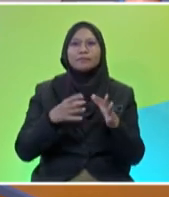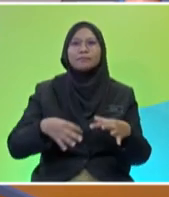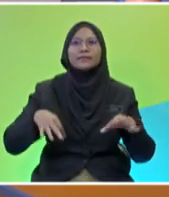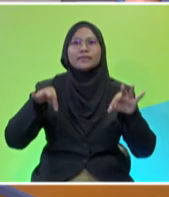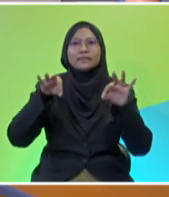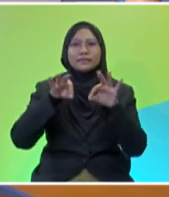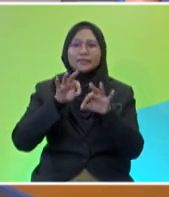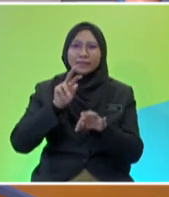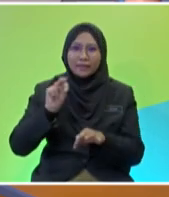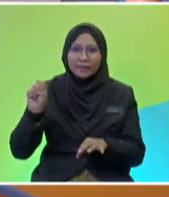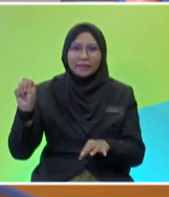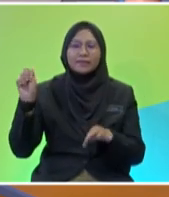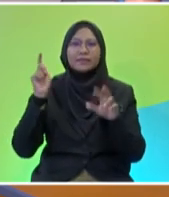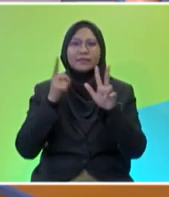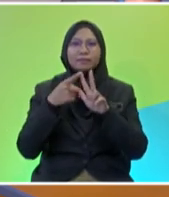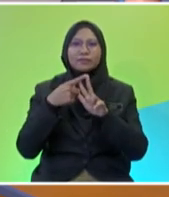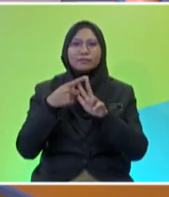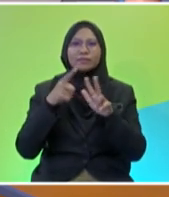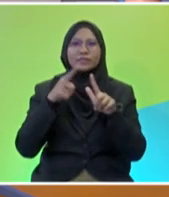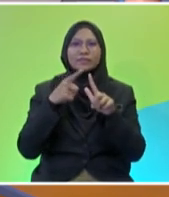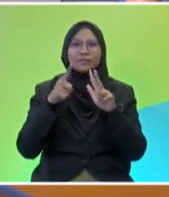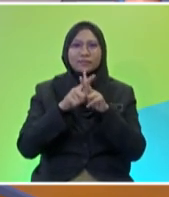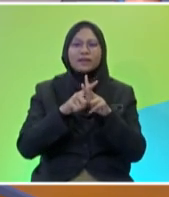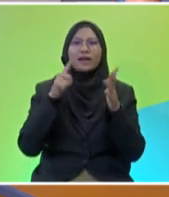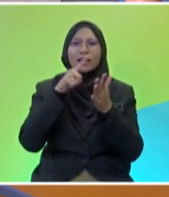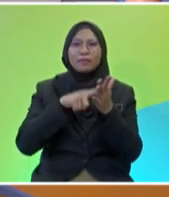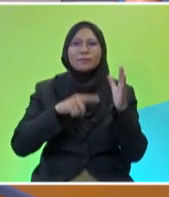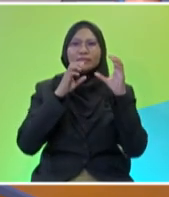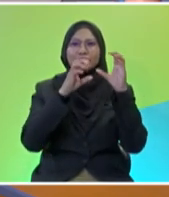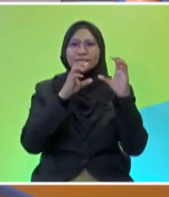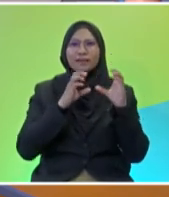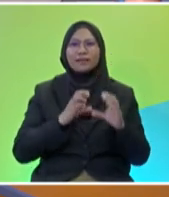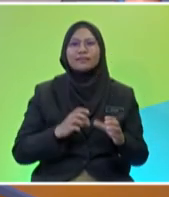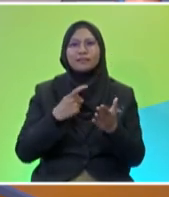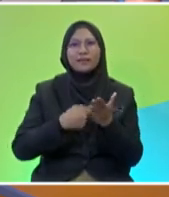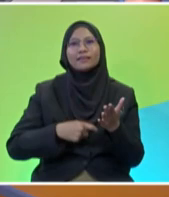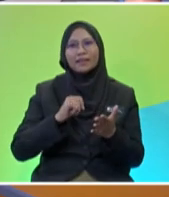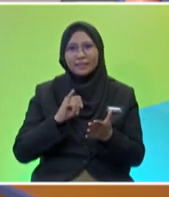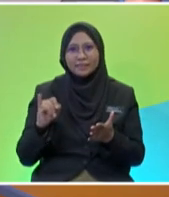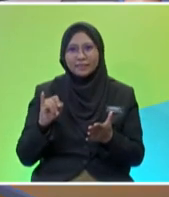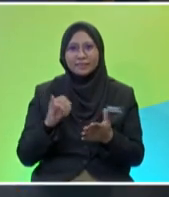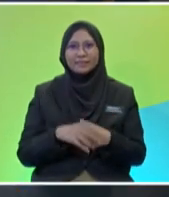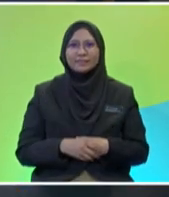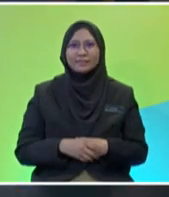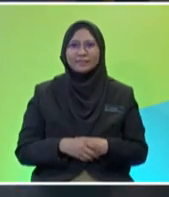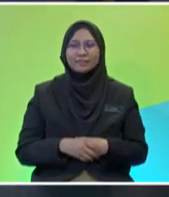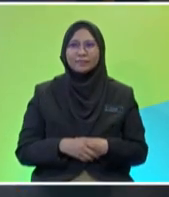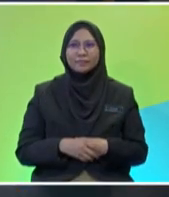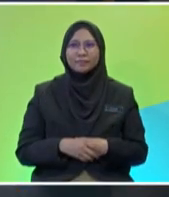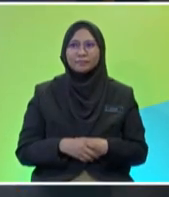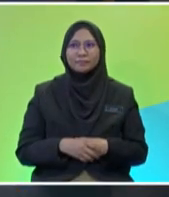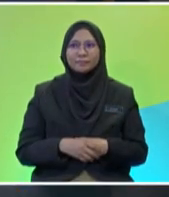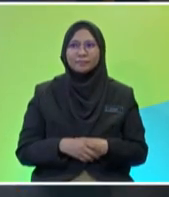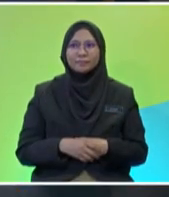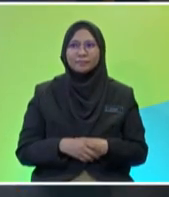menghargai agensi peringatan awam ini untuk kita amalkan dalam kehidupan sehari-hari dan juga sebagai